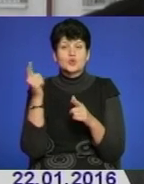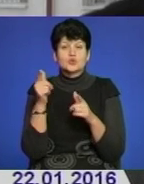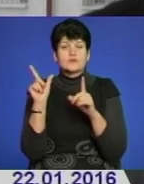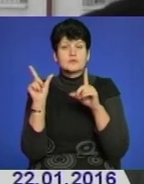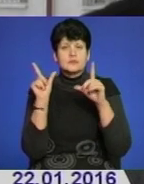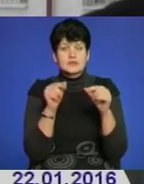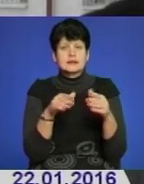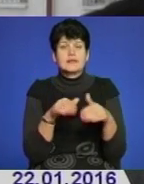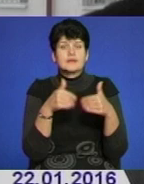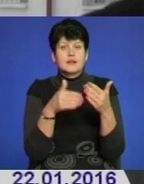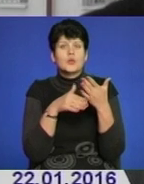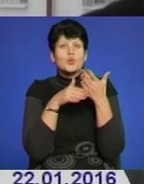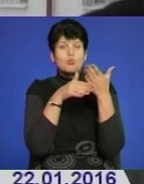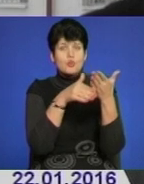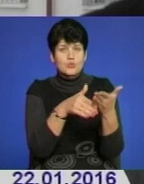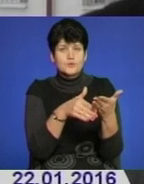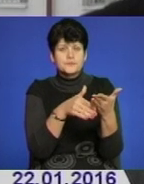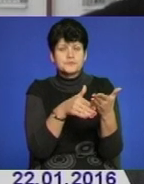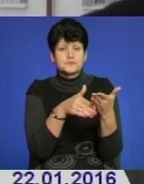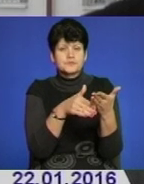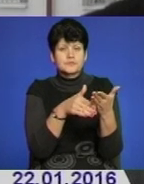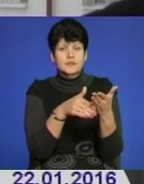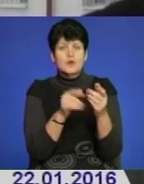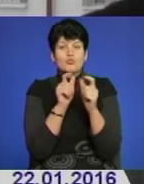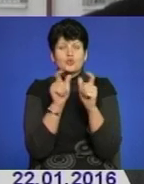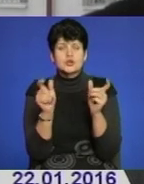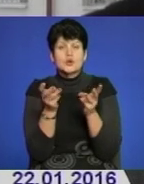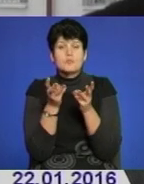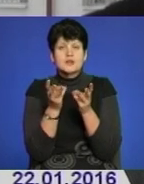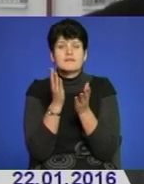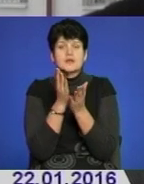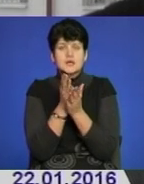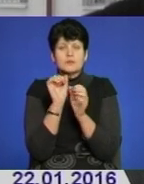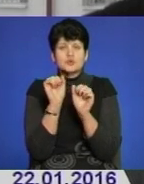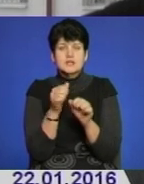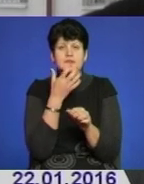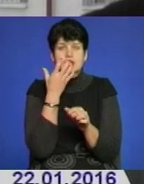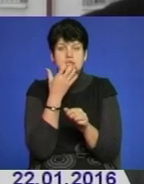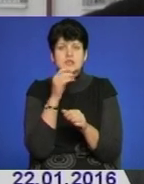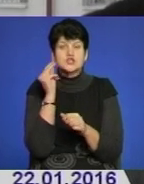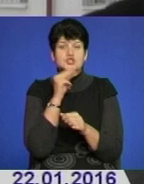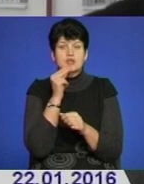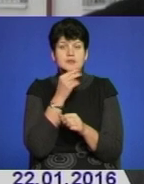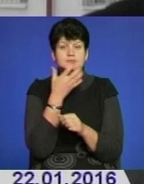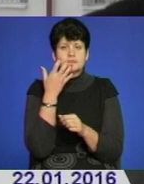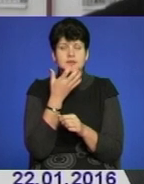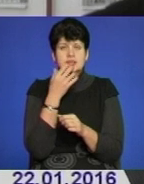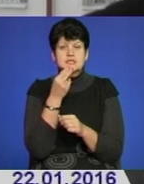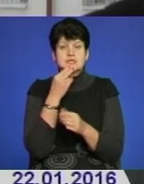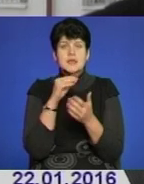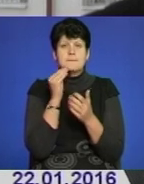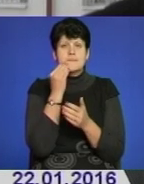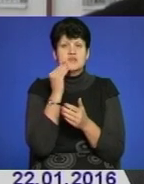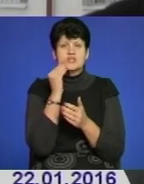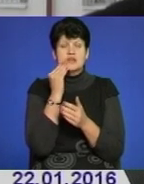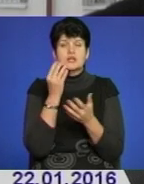надати допомогу. На пункті обігріву є можливість зігрітися гарячим чаєм, з'їсти якесь печення і